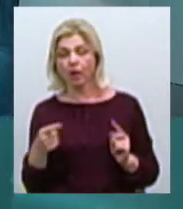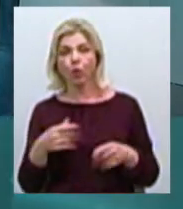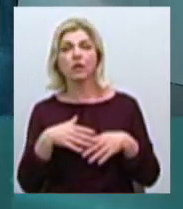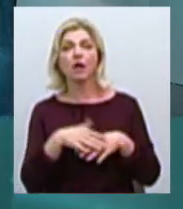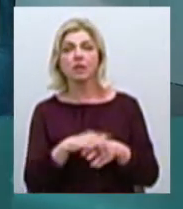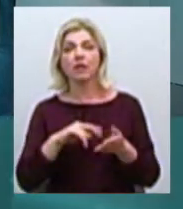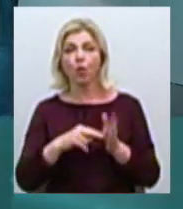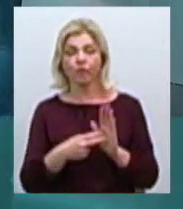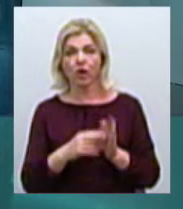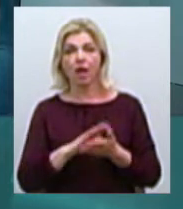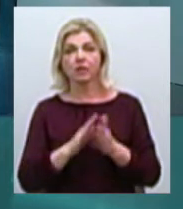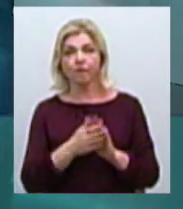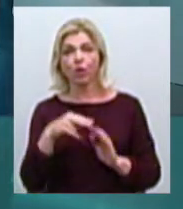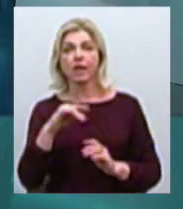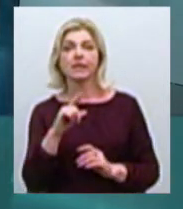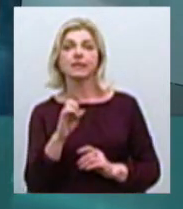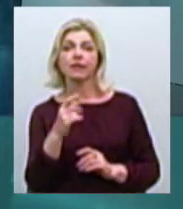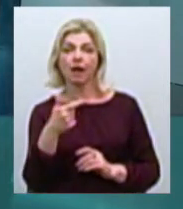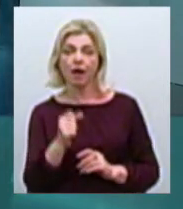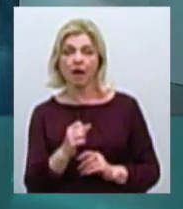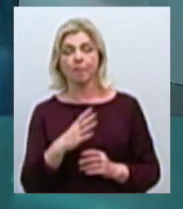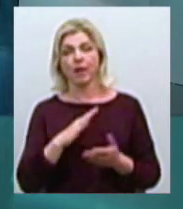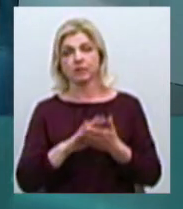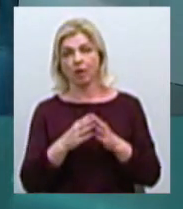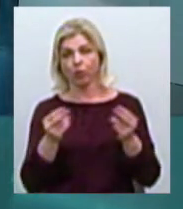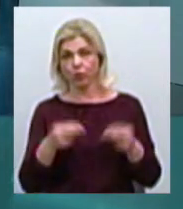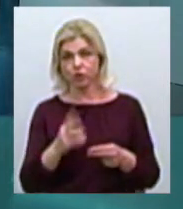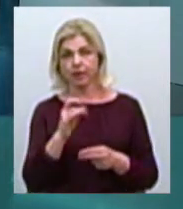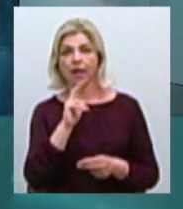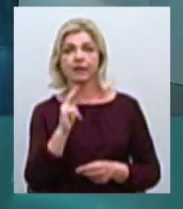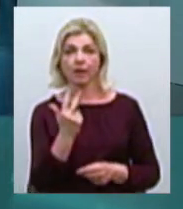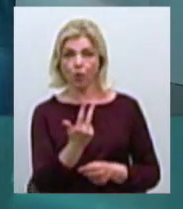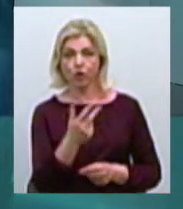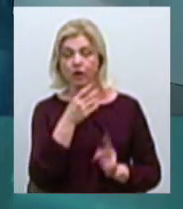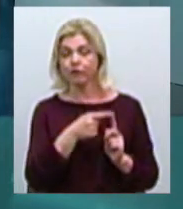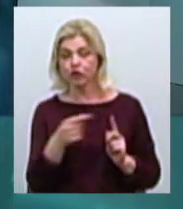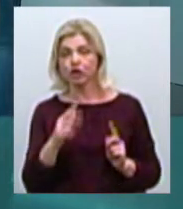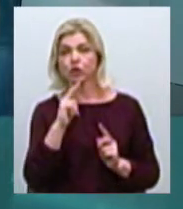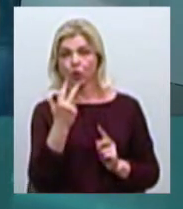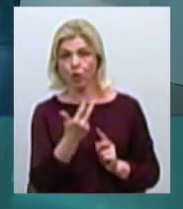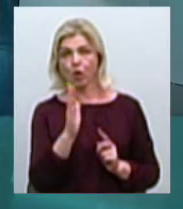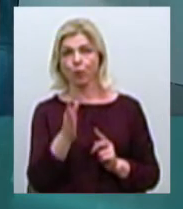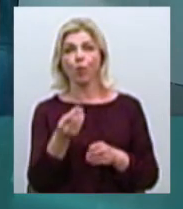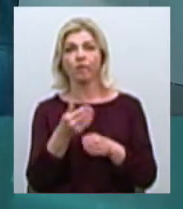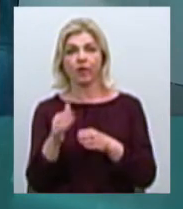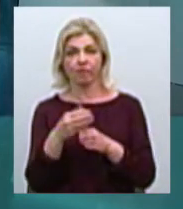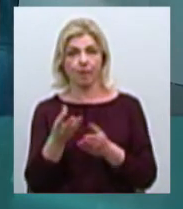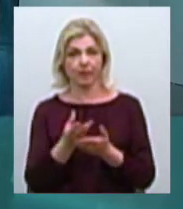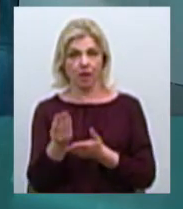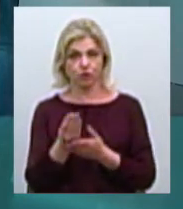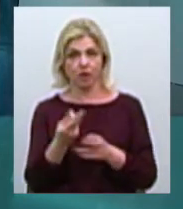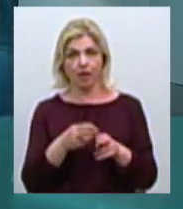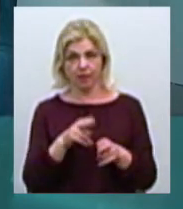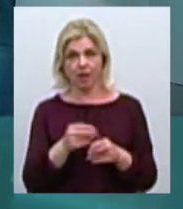виконання договору лізингу? Да, договор лізингу ми заключили на 3 роки. Тобто в течение 3 років ми будемо виплачувати ці